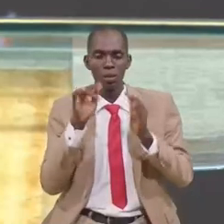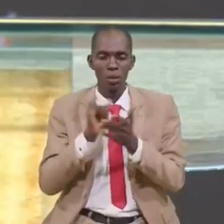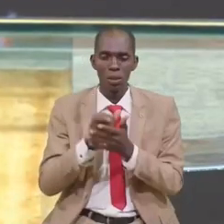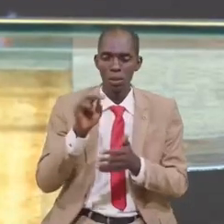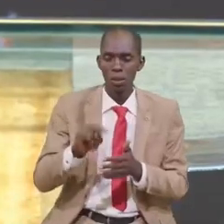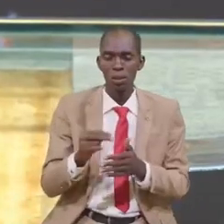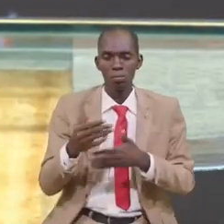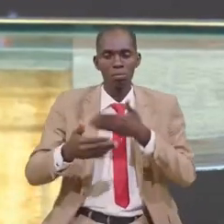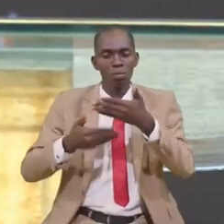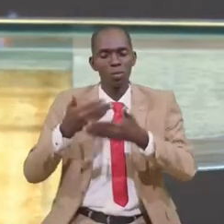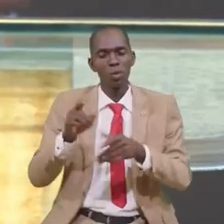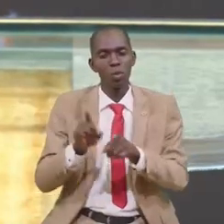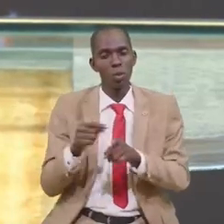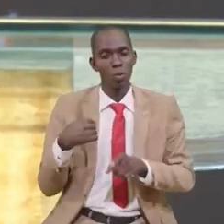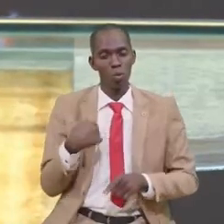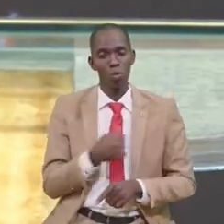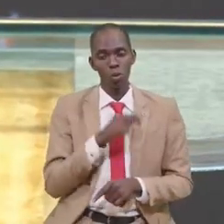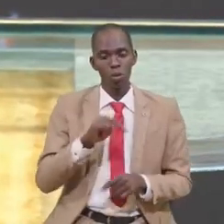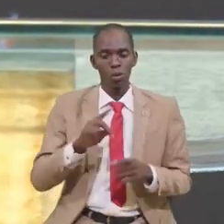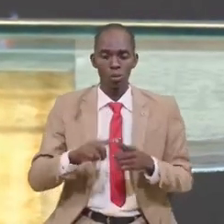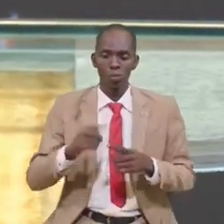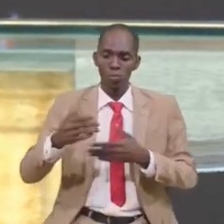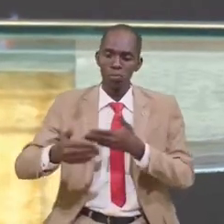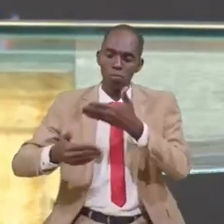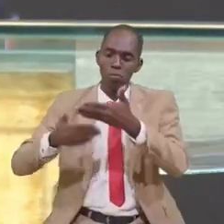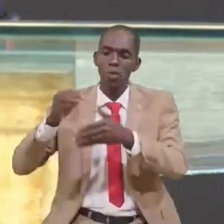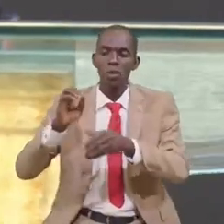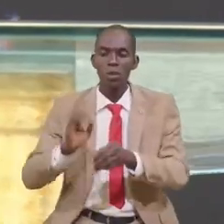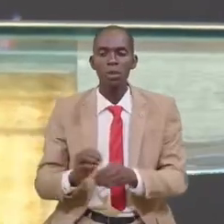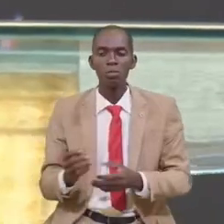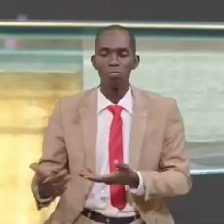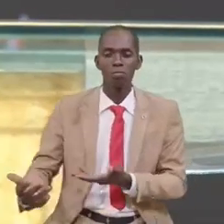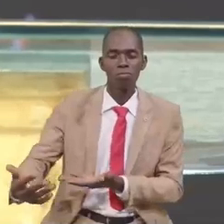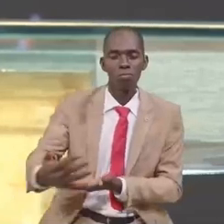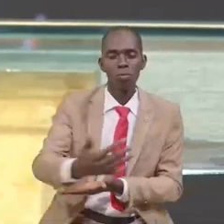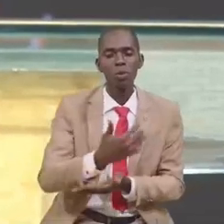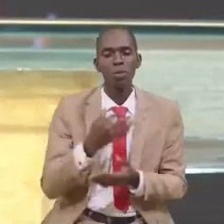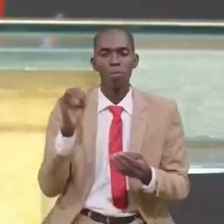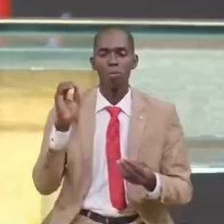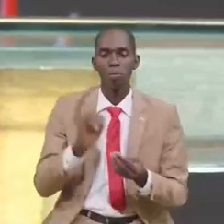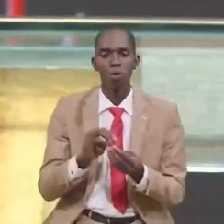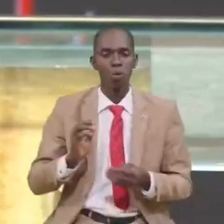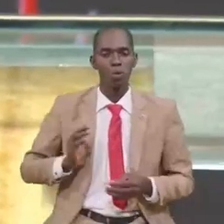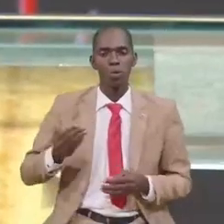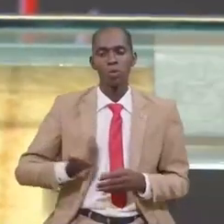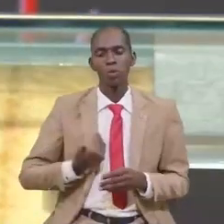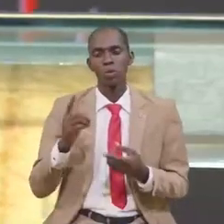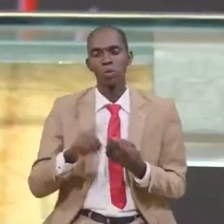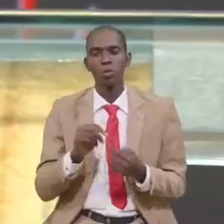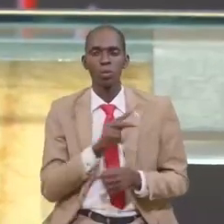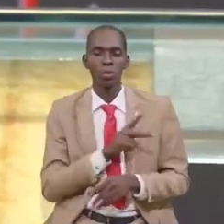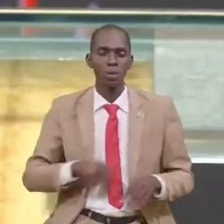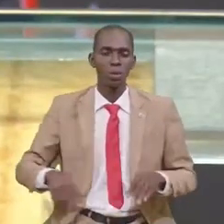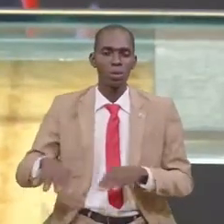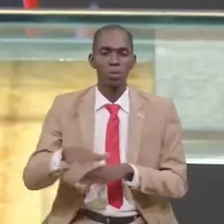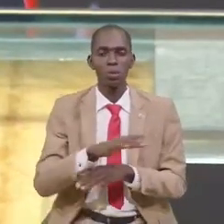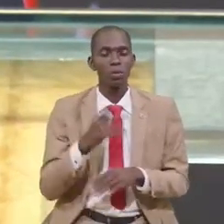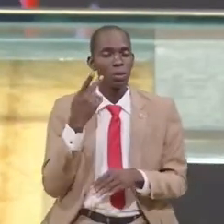doit progresser dans la moisson des âmes. Alors, on voit le modèle pratique du